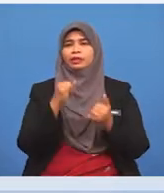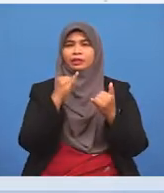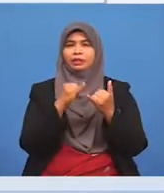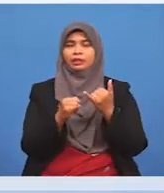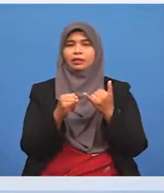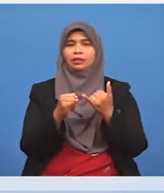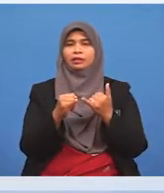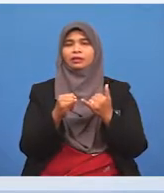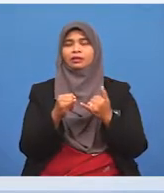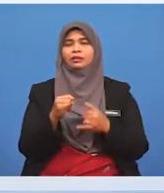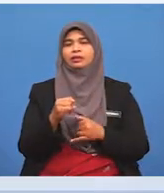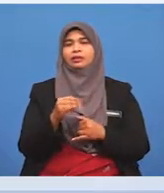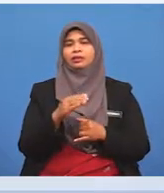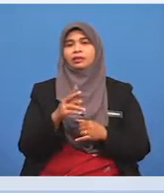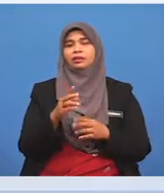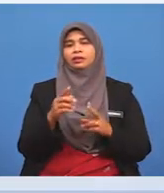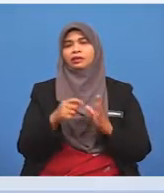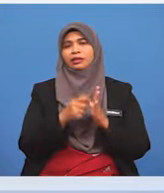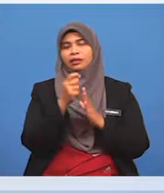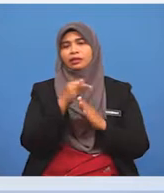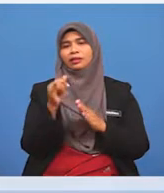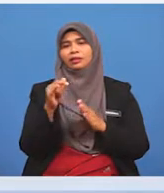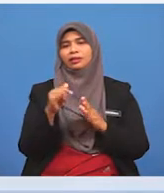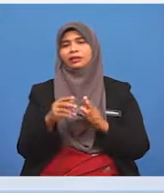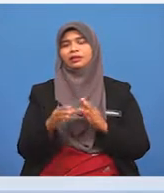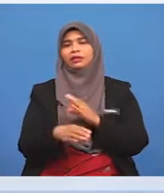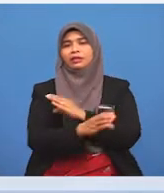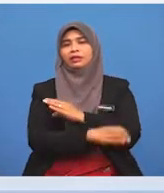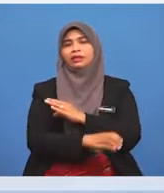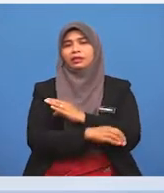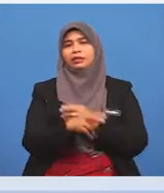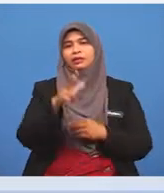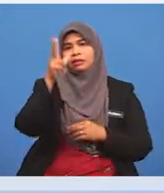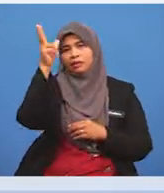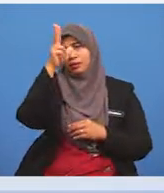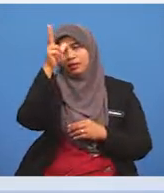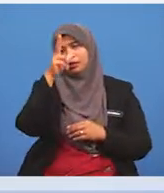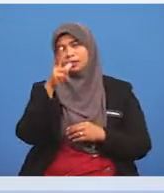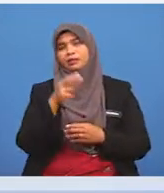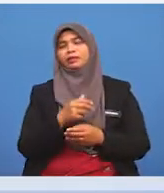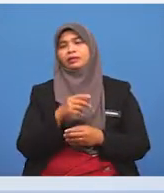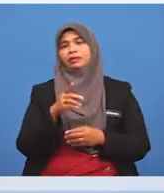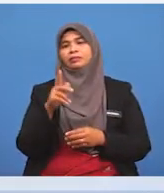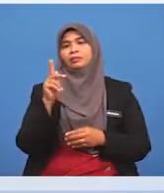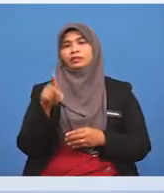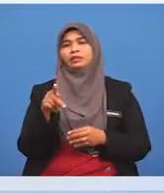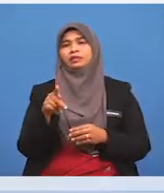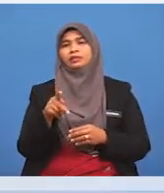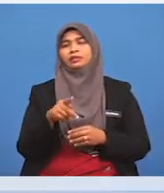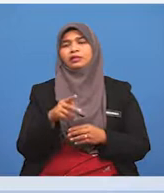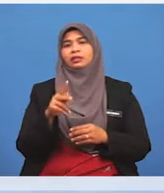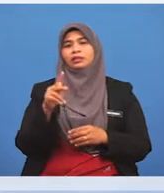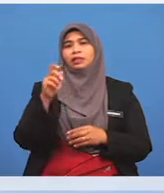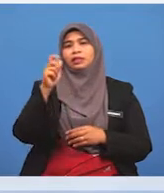terakhir, peringkat paling tinggi iaitu negara, pihak kerajaan atau berwajib hendaklah